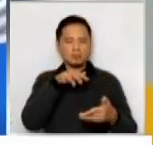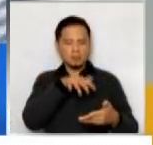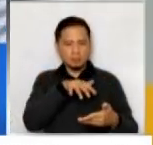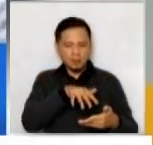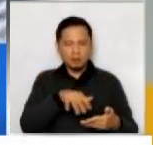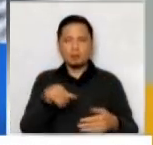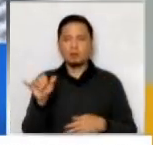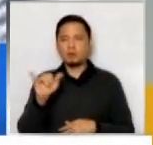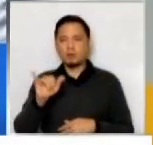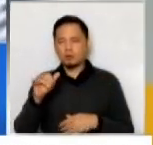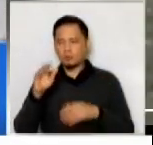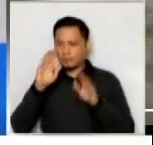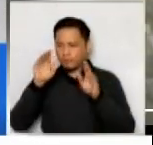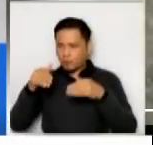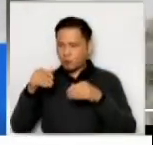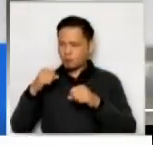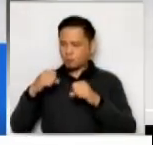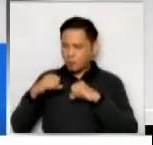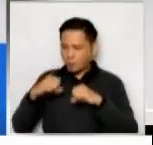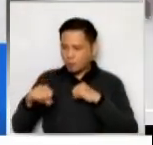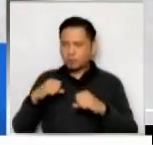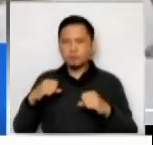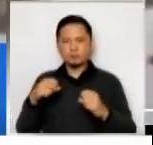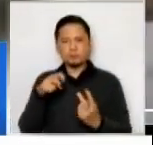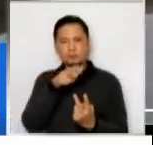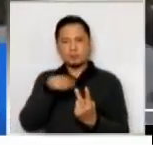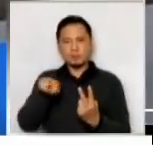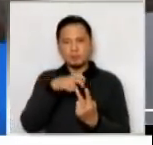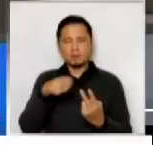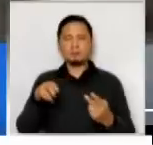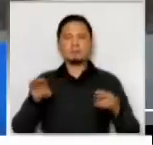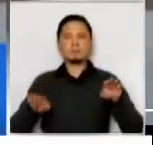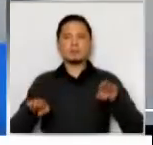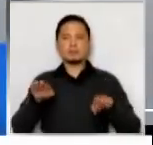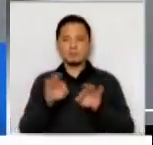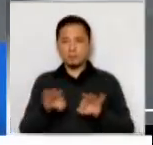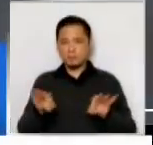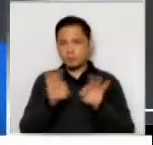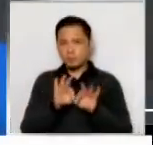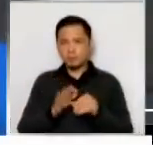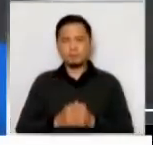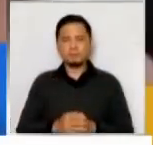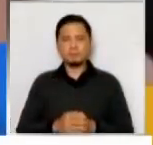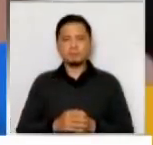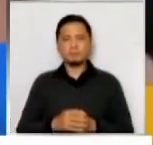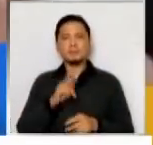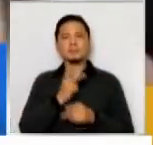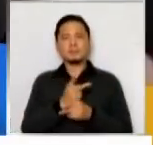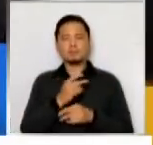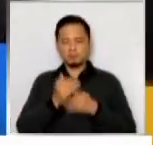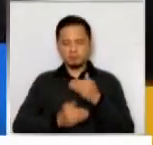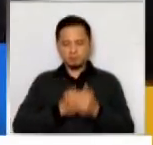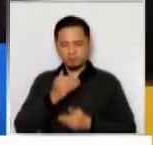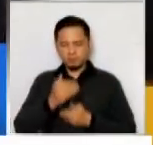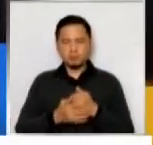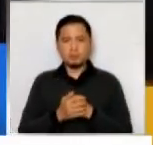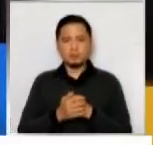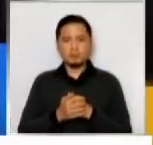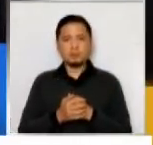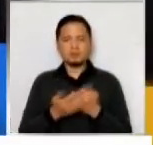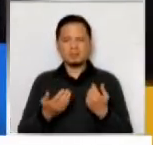sa school. Keep moving forward kasi yan ang lagi ko sinasabi sa kanila. Kahit baby step man lang